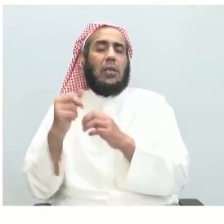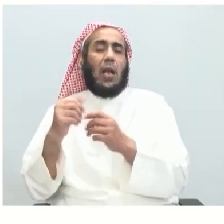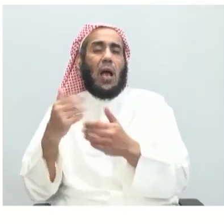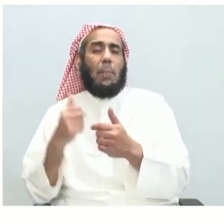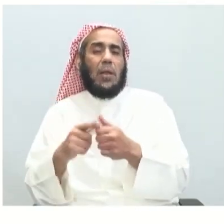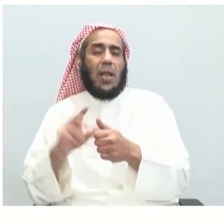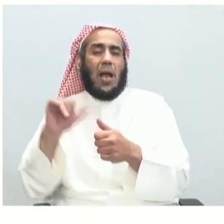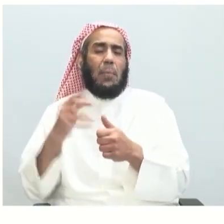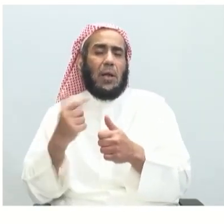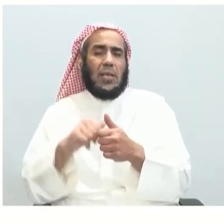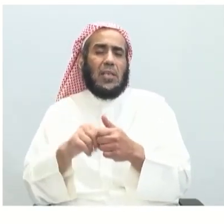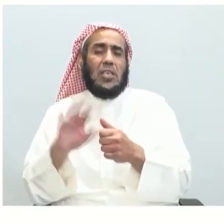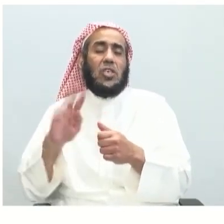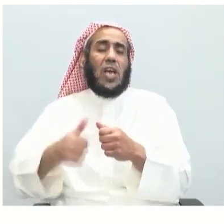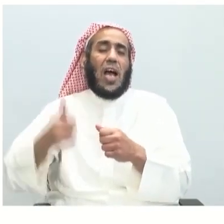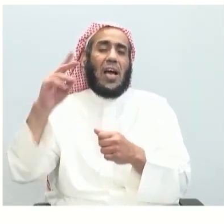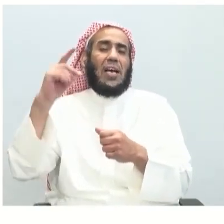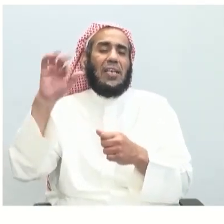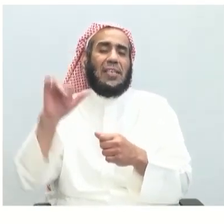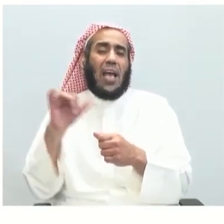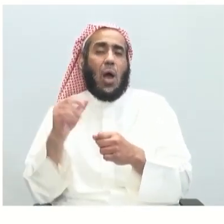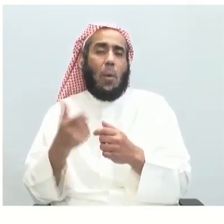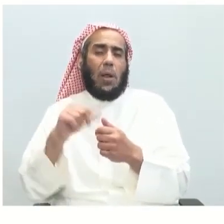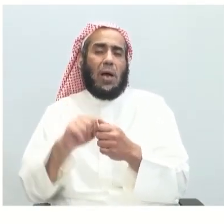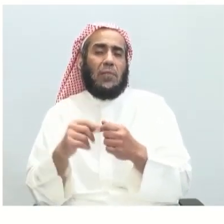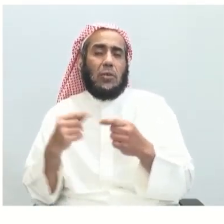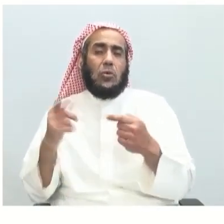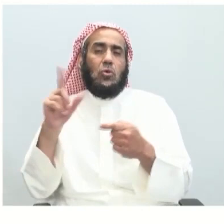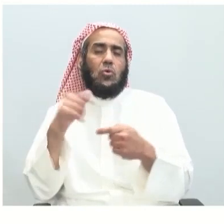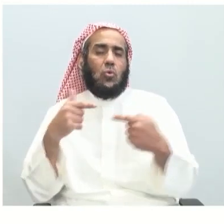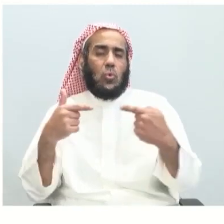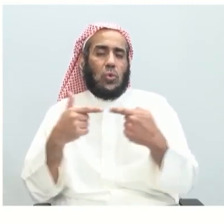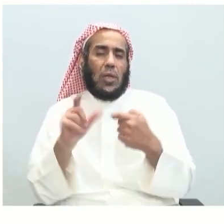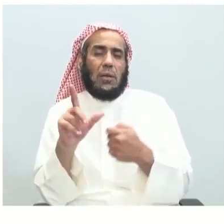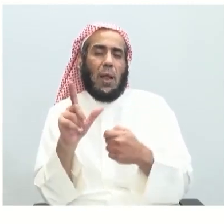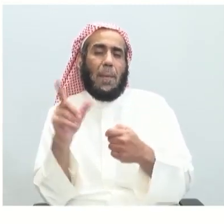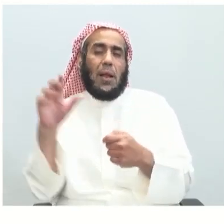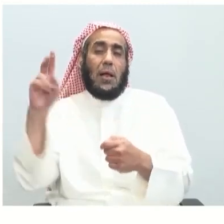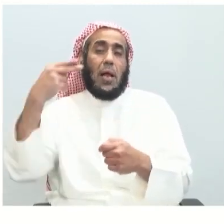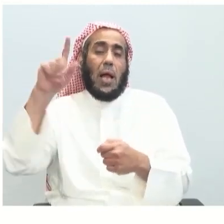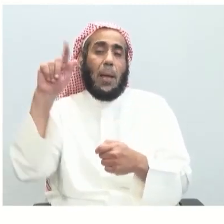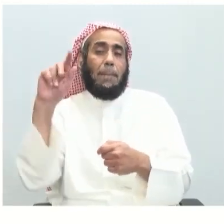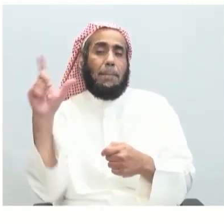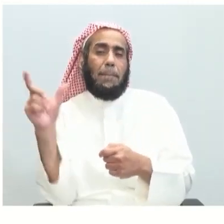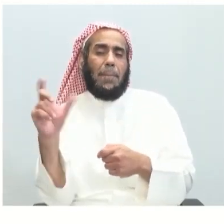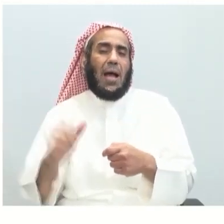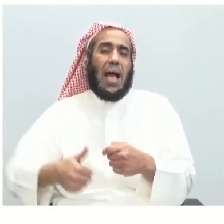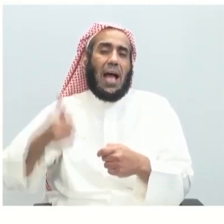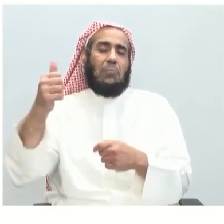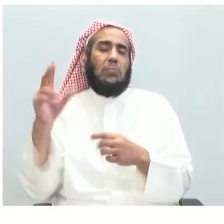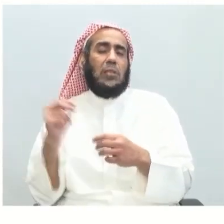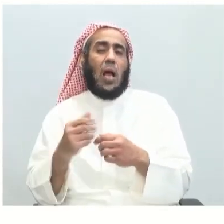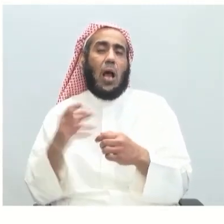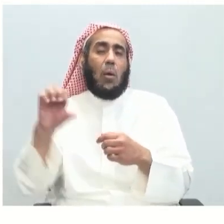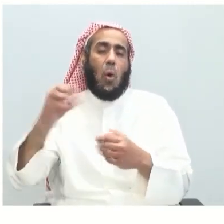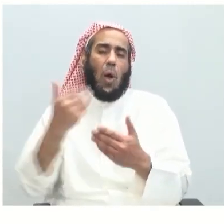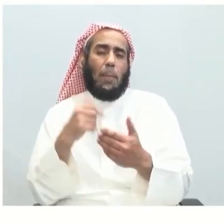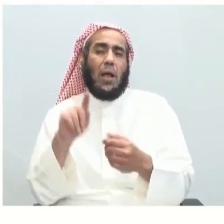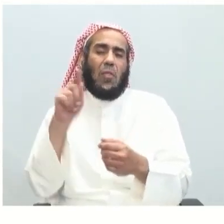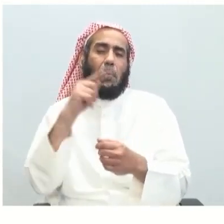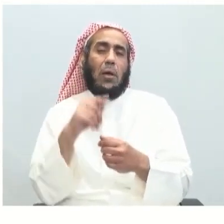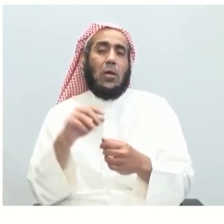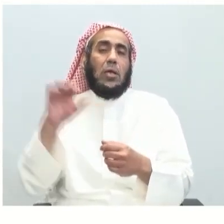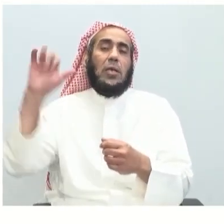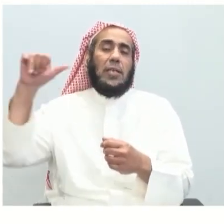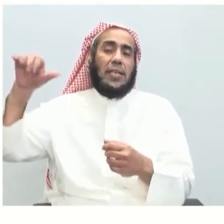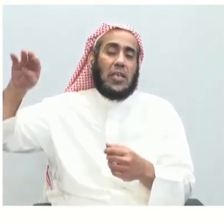قبلها كسره شاطئ او قبلها حرف يوصل وبعدها الف تنوين نصب مثل عبئا على الواو اذا كان قبلها ضمه مثل